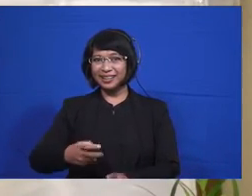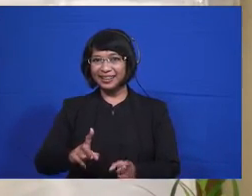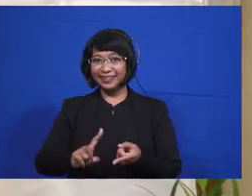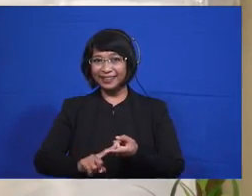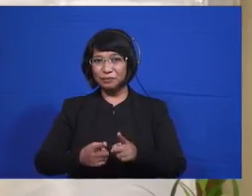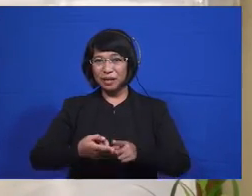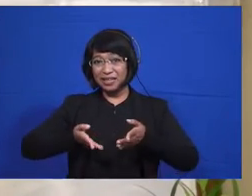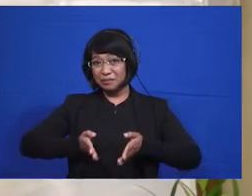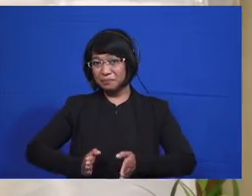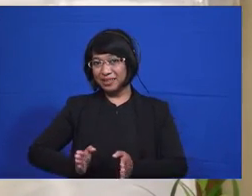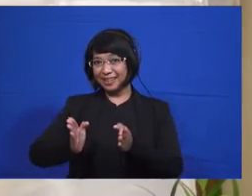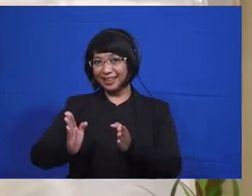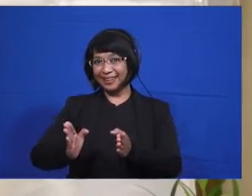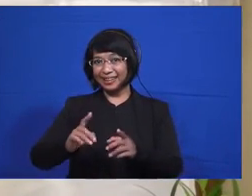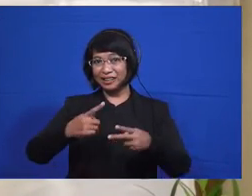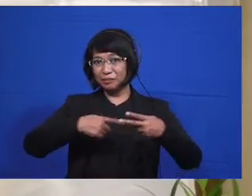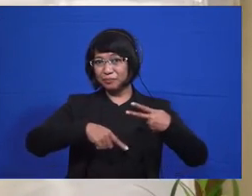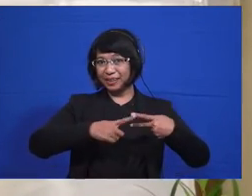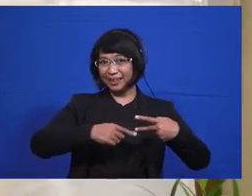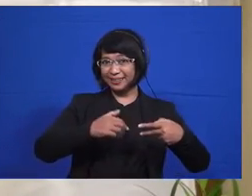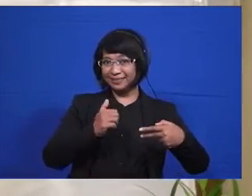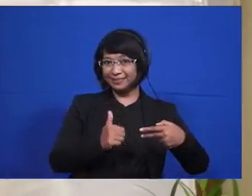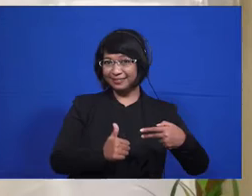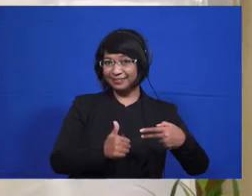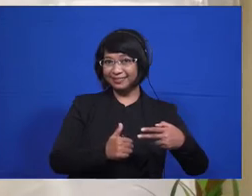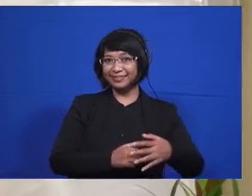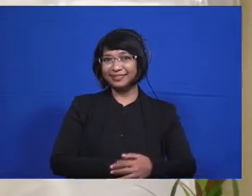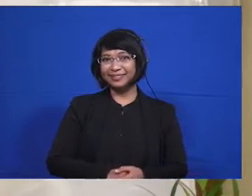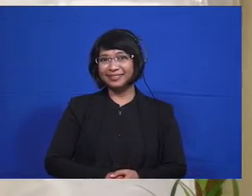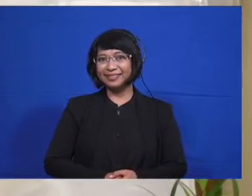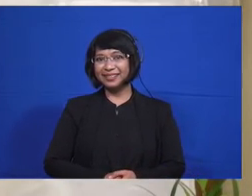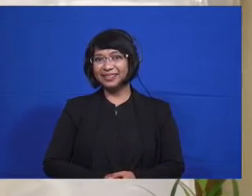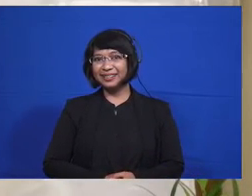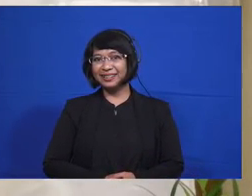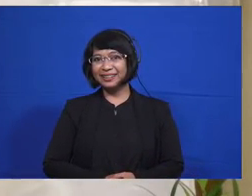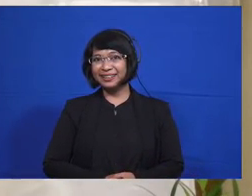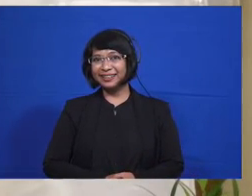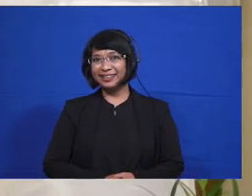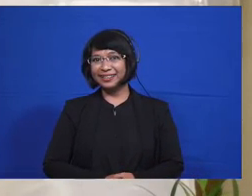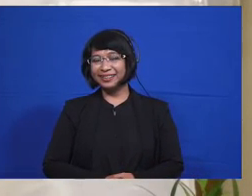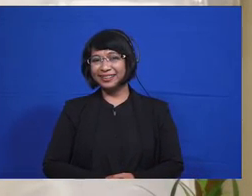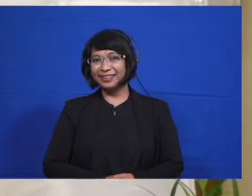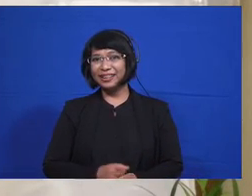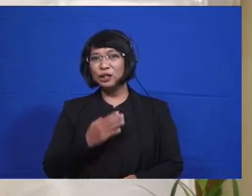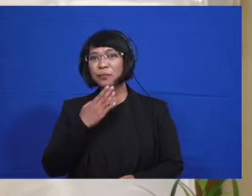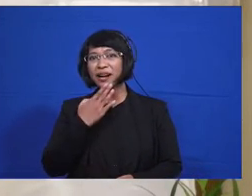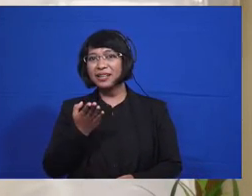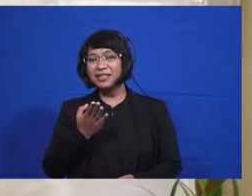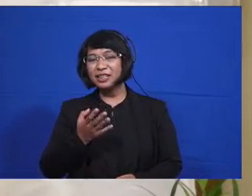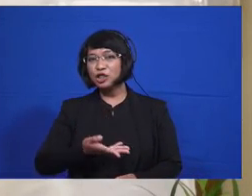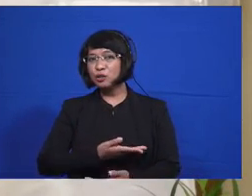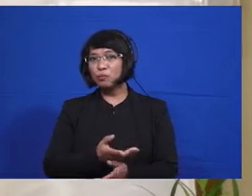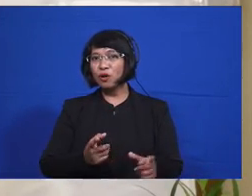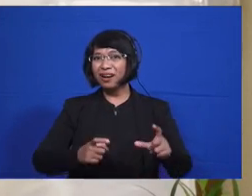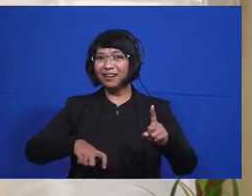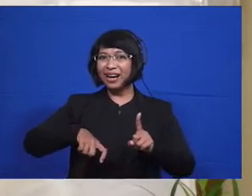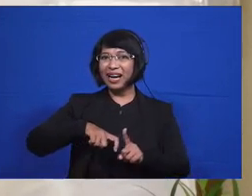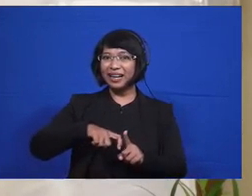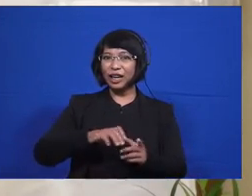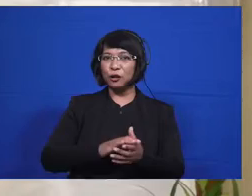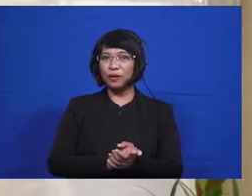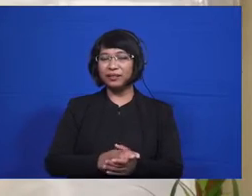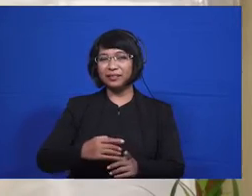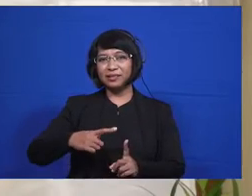seperjalanan mereka. Terima kasih kepada seluruh karyawan Seminari Tinggi Santo Paulus dan